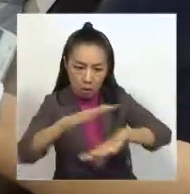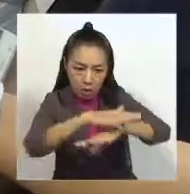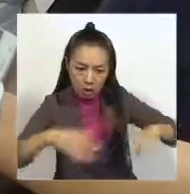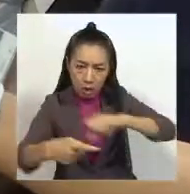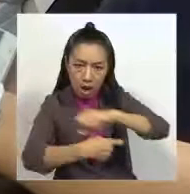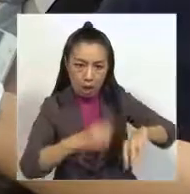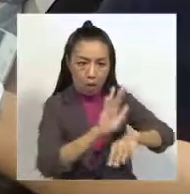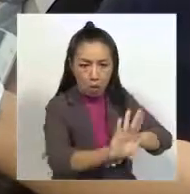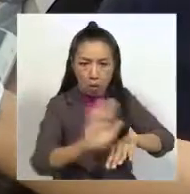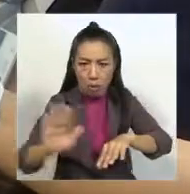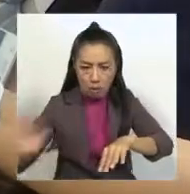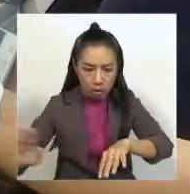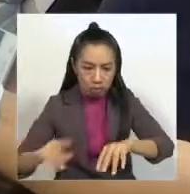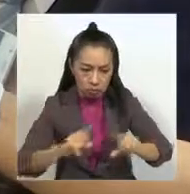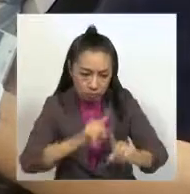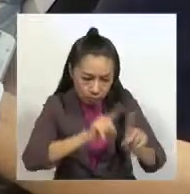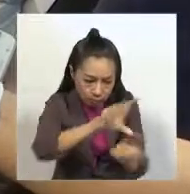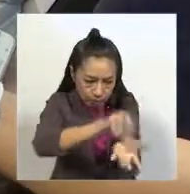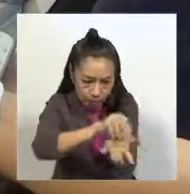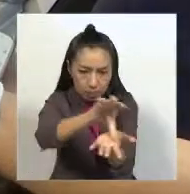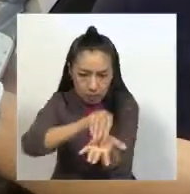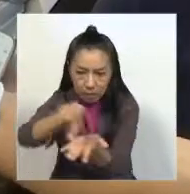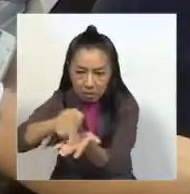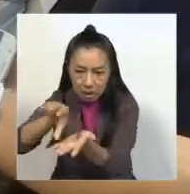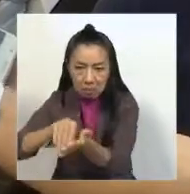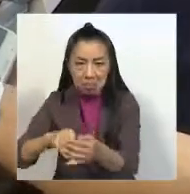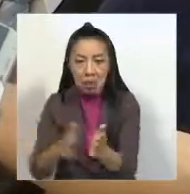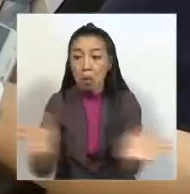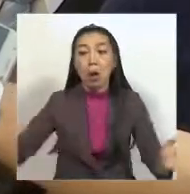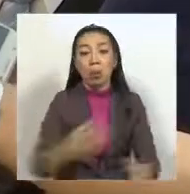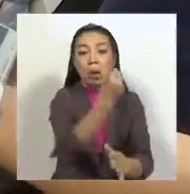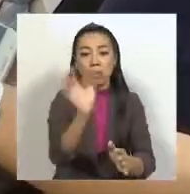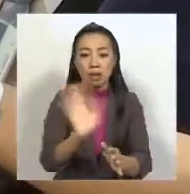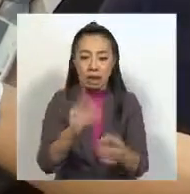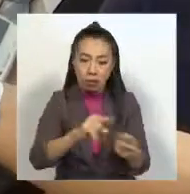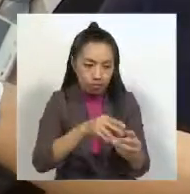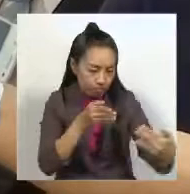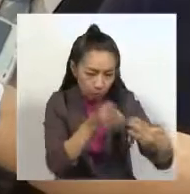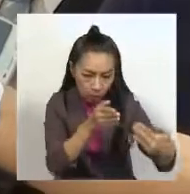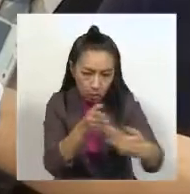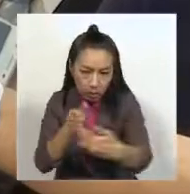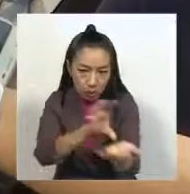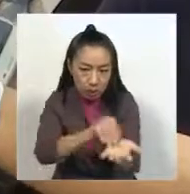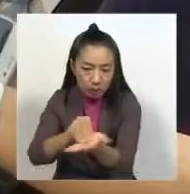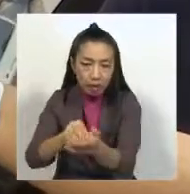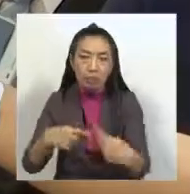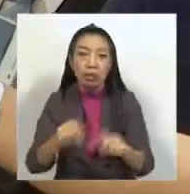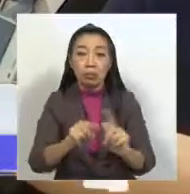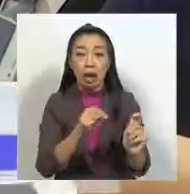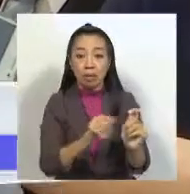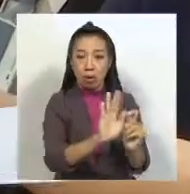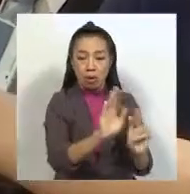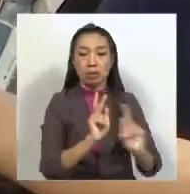วมได้นะครับจะต้องสำรวจโดยคณะกรรมการระดับอำเภอก่อนขึ้นมาจังหวัดแต่ก็เร่งดำเนินการเร็ว การสำรวจในเร ื่ อง